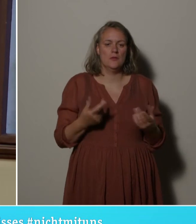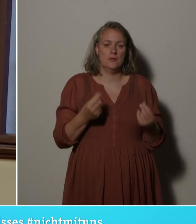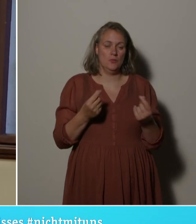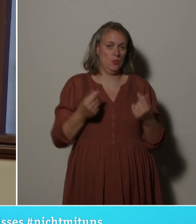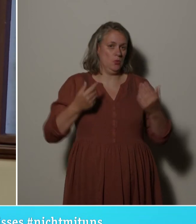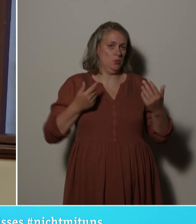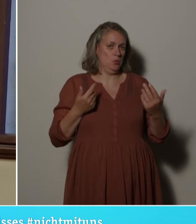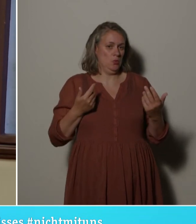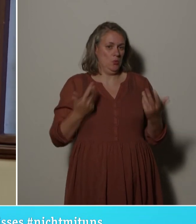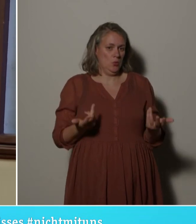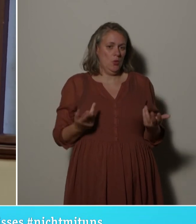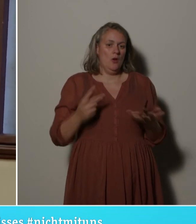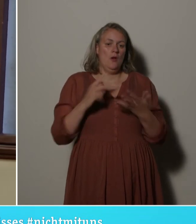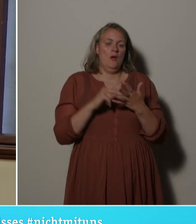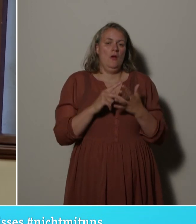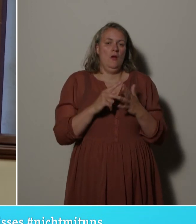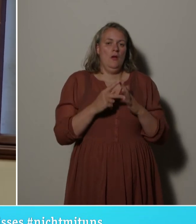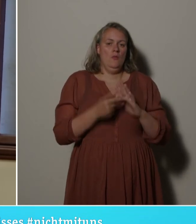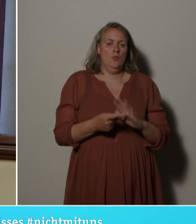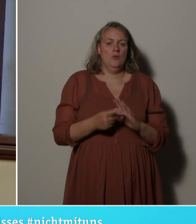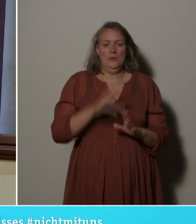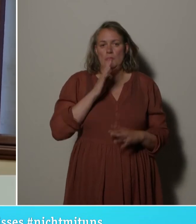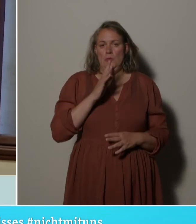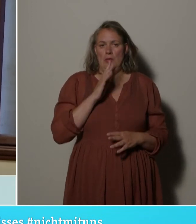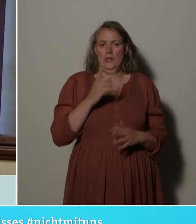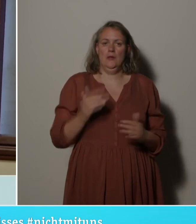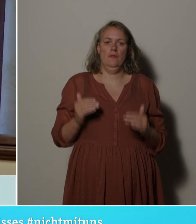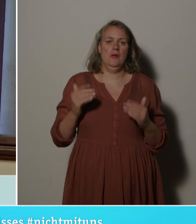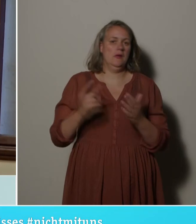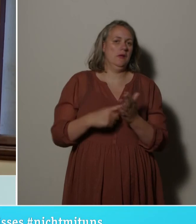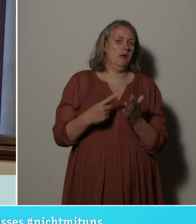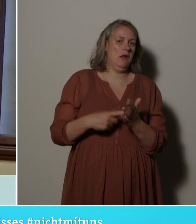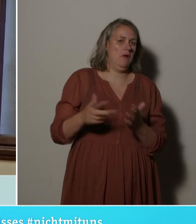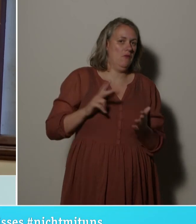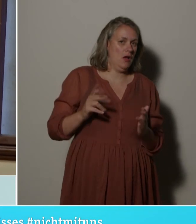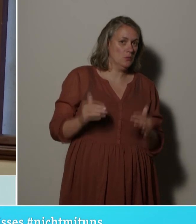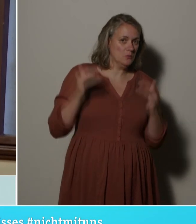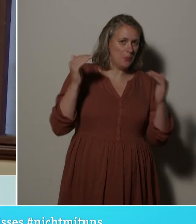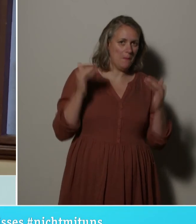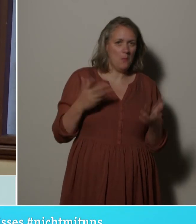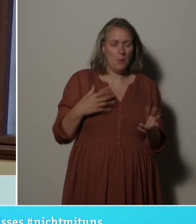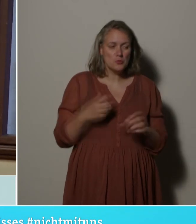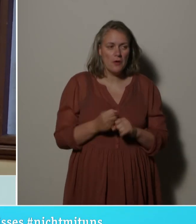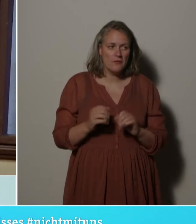Erwartungen an eine politische Rede gerecht werden kann.